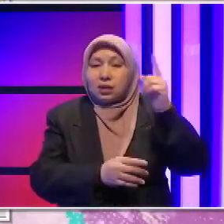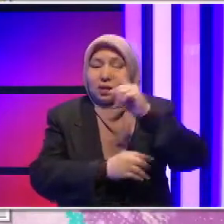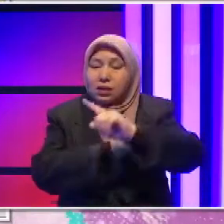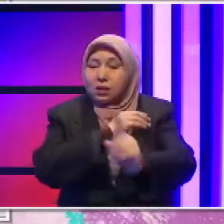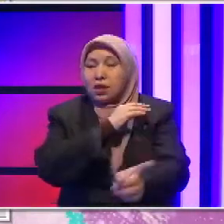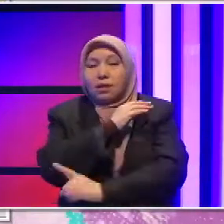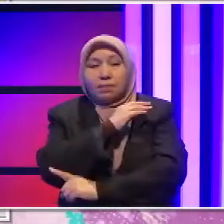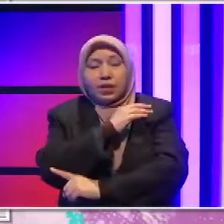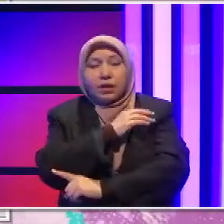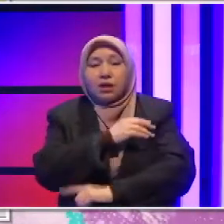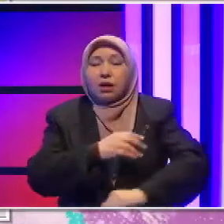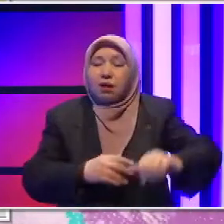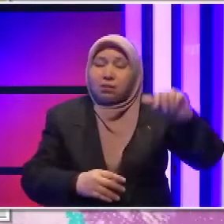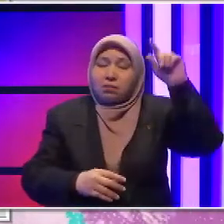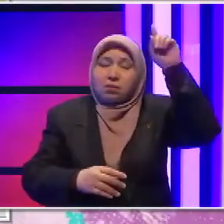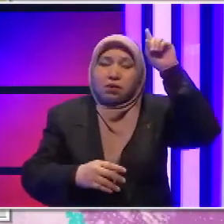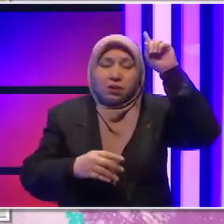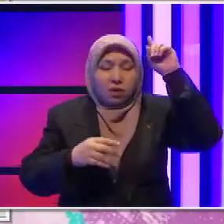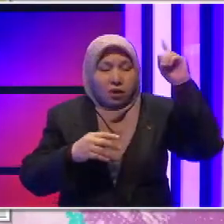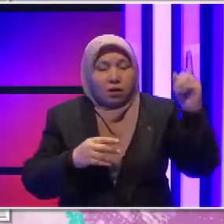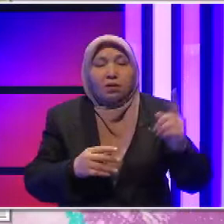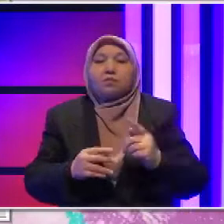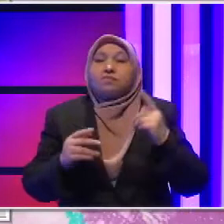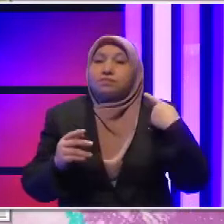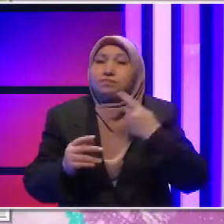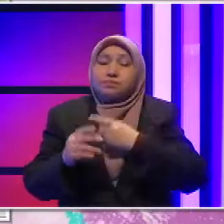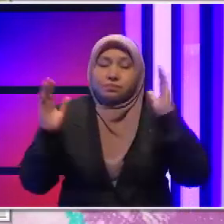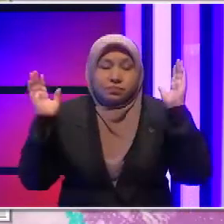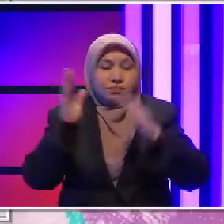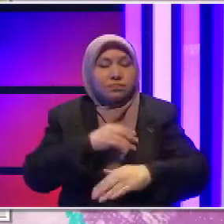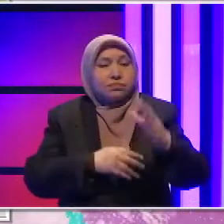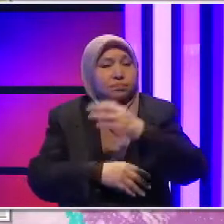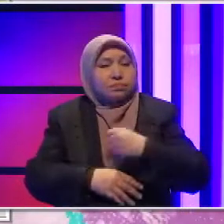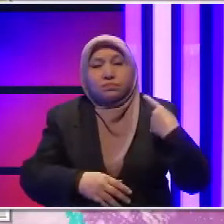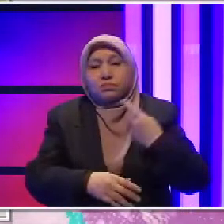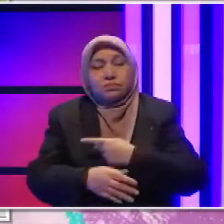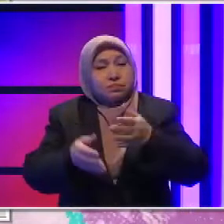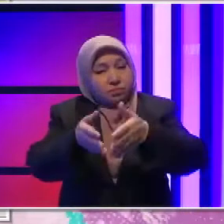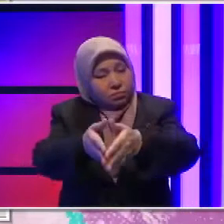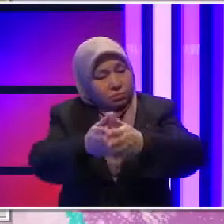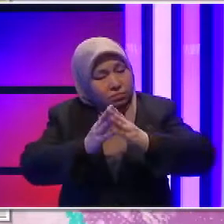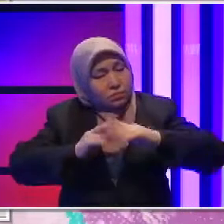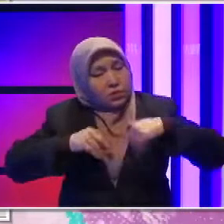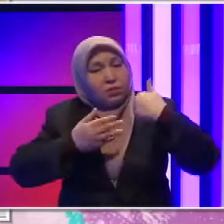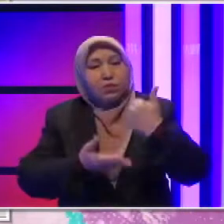الدين إياك نعبد وإياك